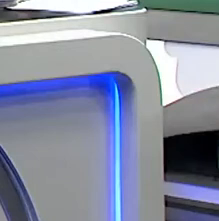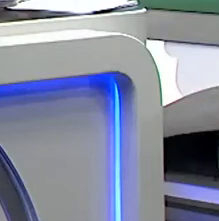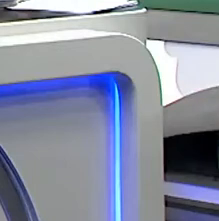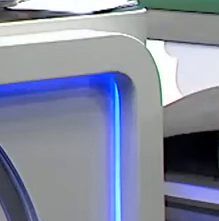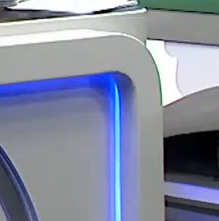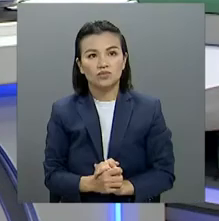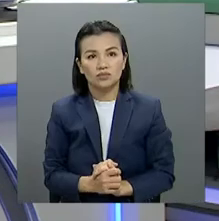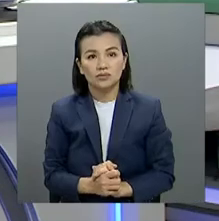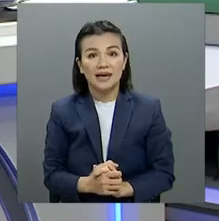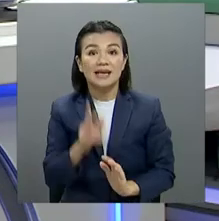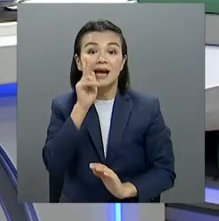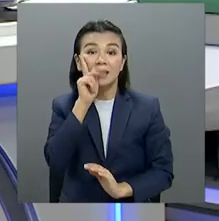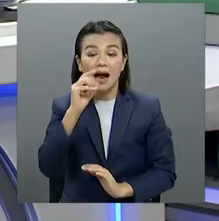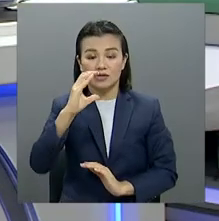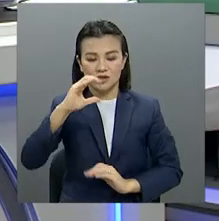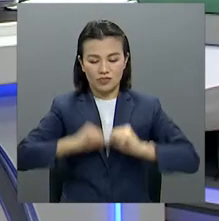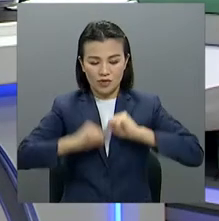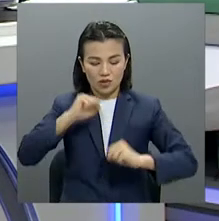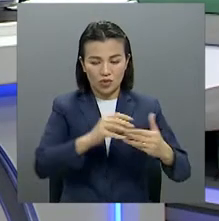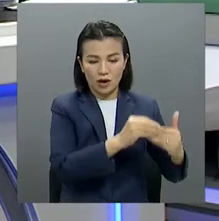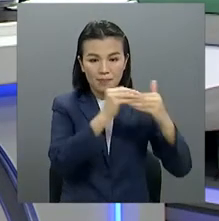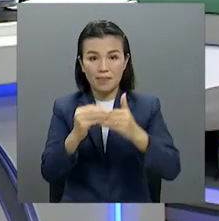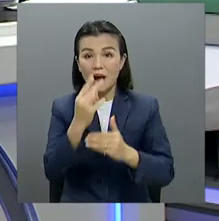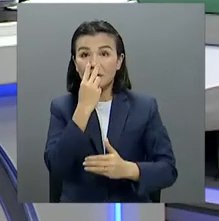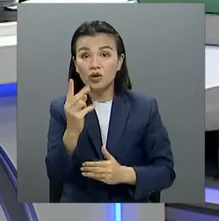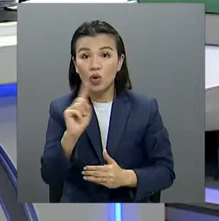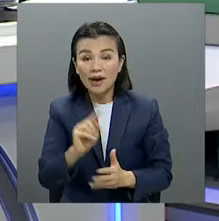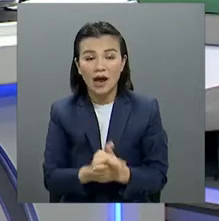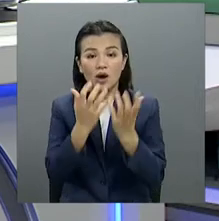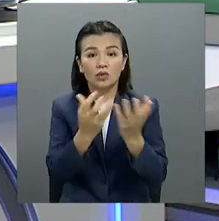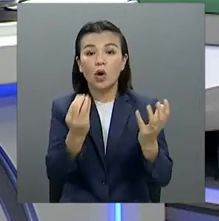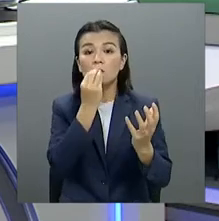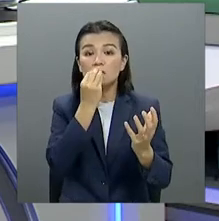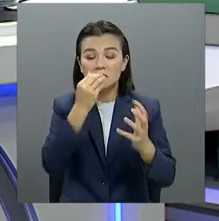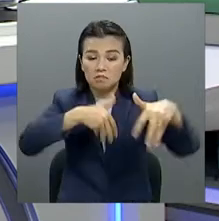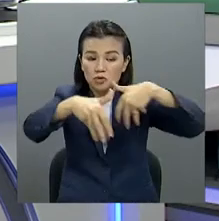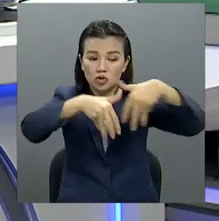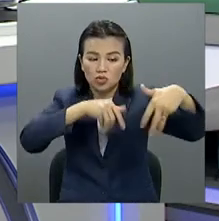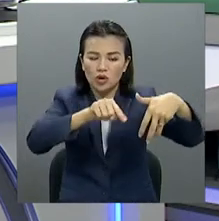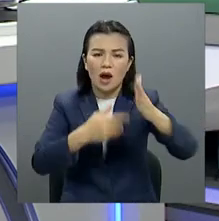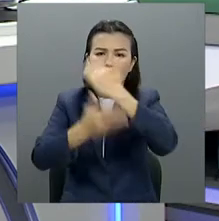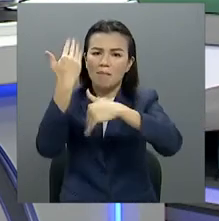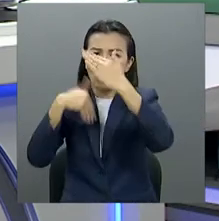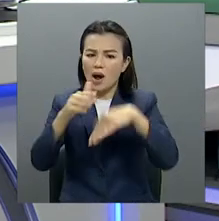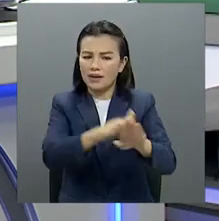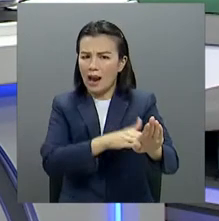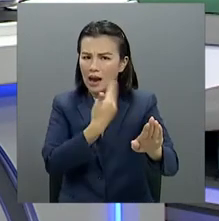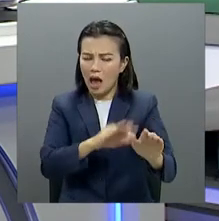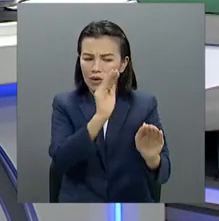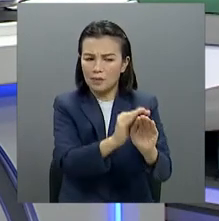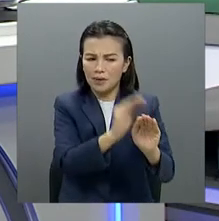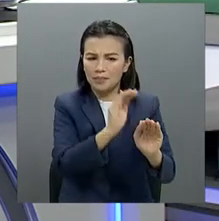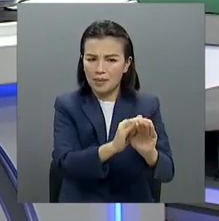นักข่าวพลเมืองชวนทำความรู้จักน้ำหนังนะครับอาหารพื้นบ้านที่มีประวัติยาวนานเป็นภูมิปัญญาการถนอมอาหารของผู้เฒ่าผู้แก่ในภา